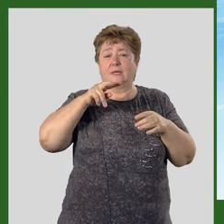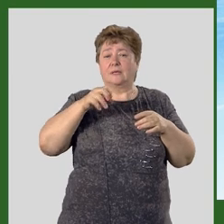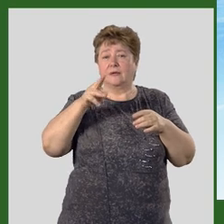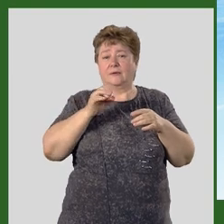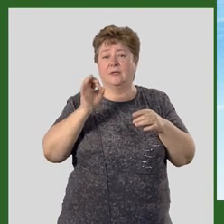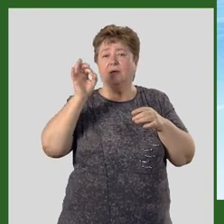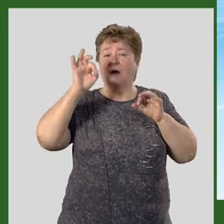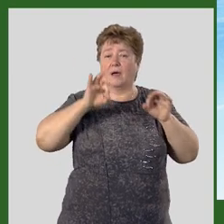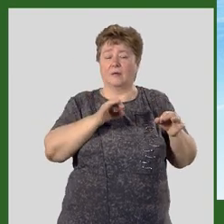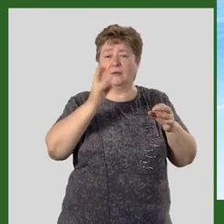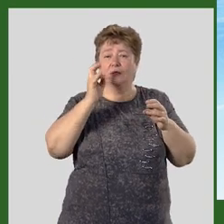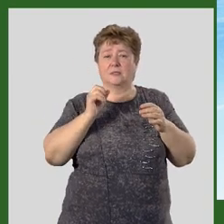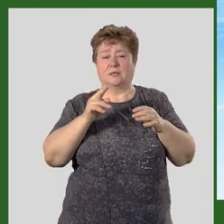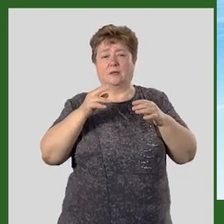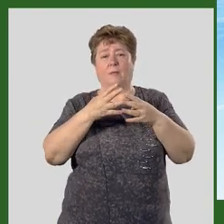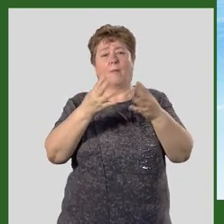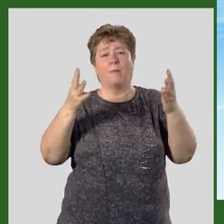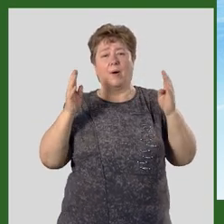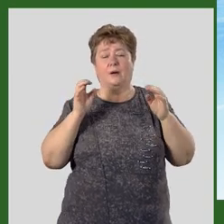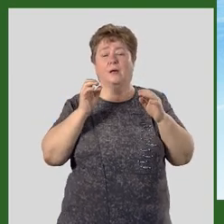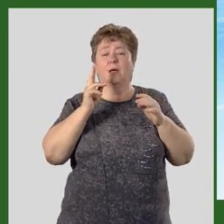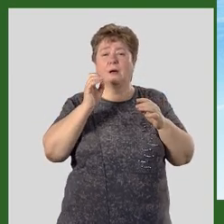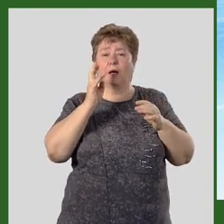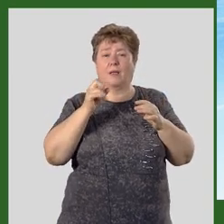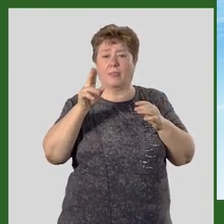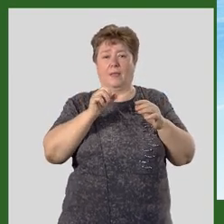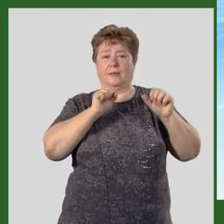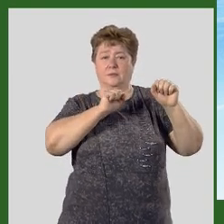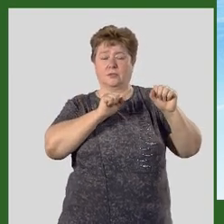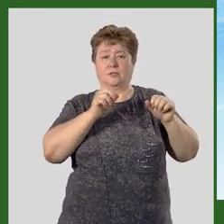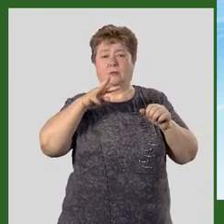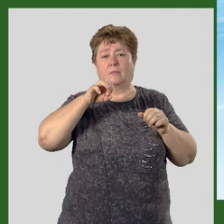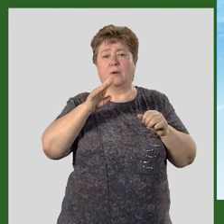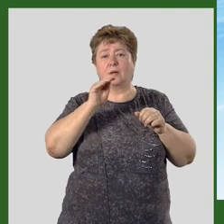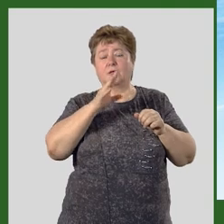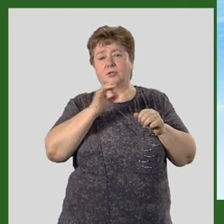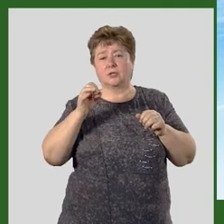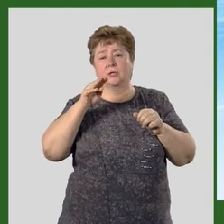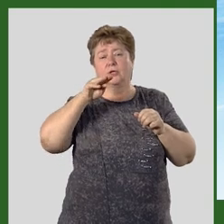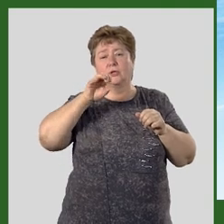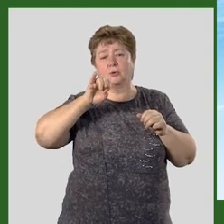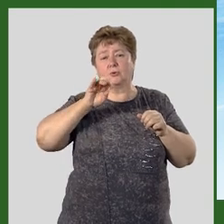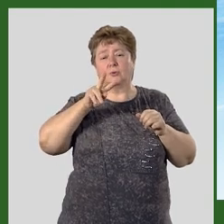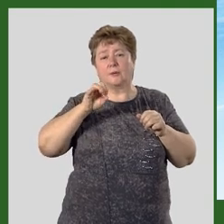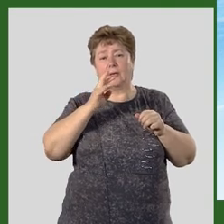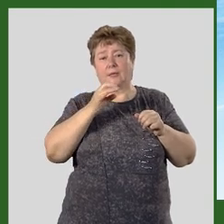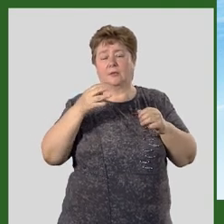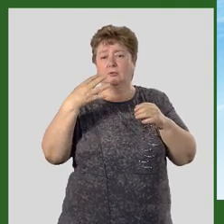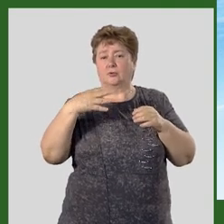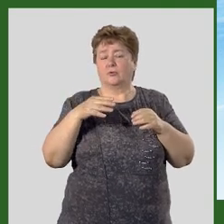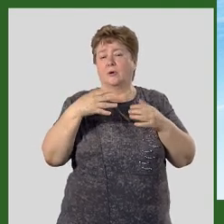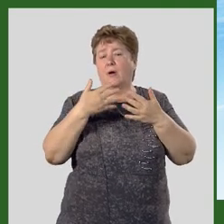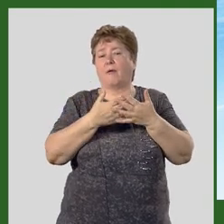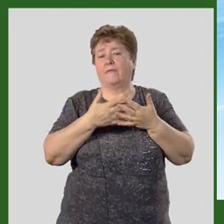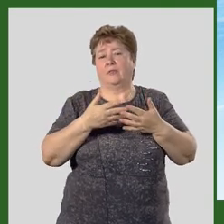океане, в Национальном парке Канады, охраняются моржи, тюлени, 40 видов